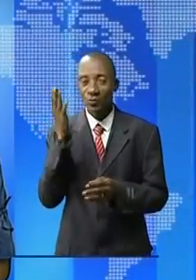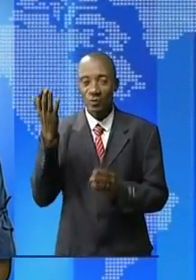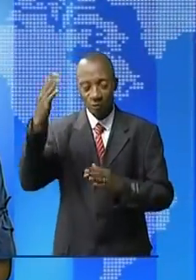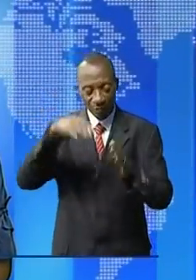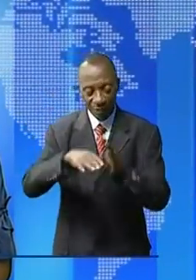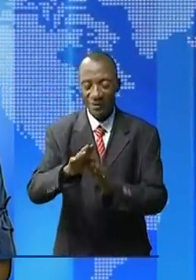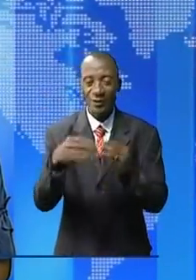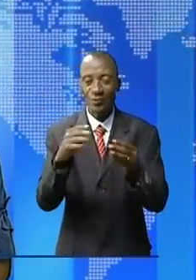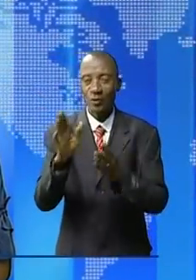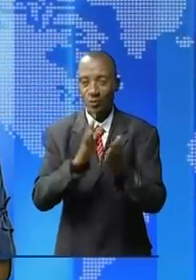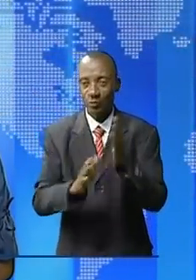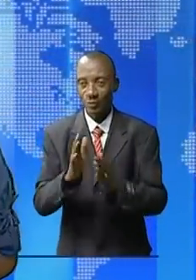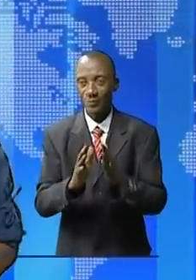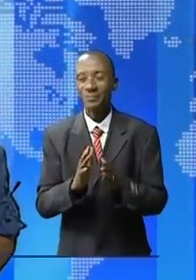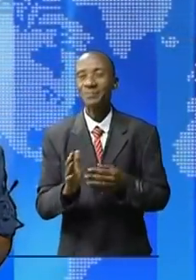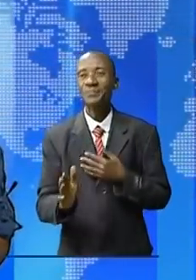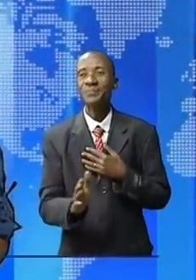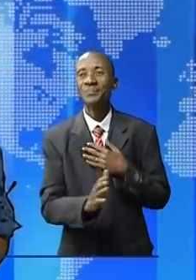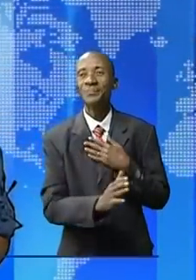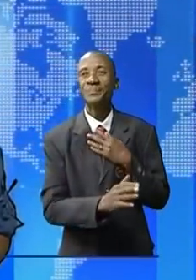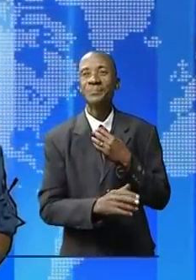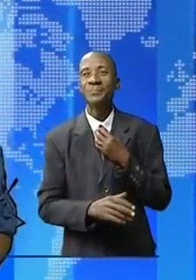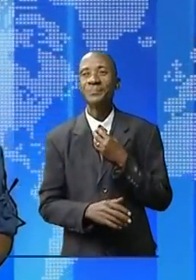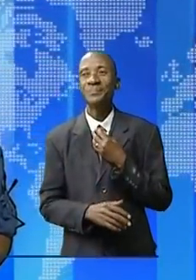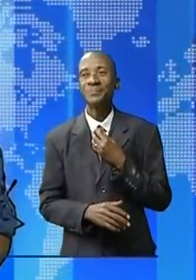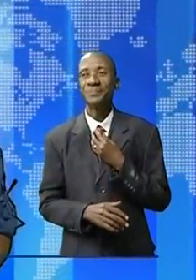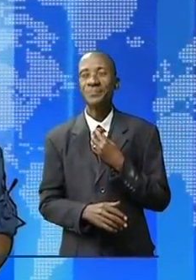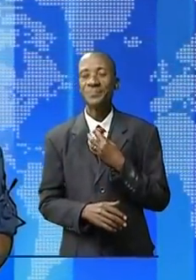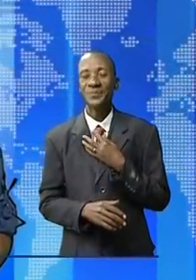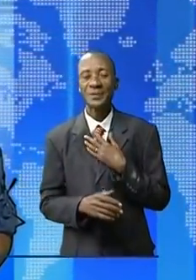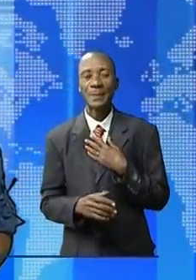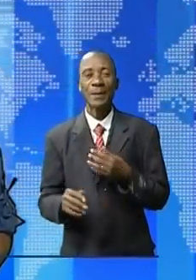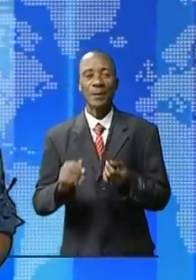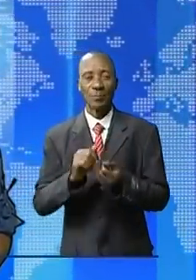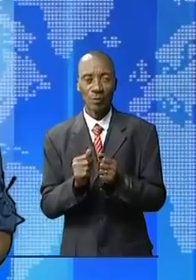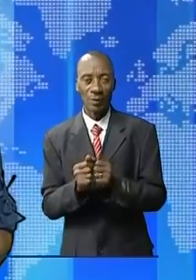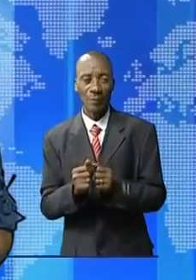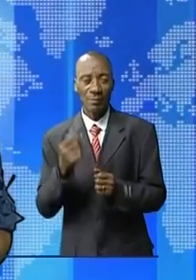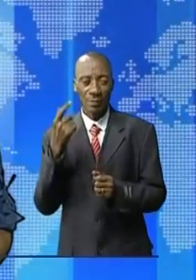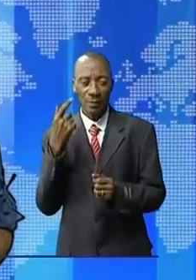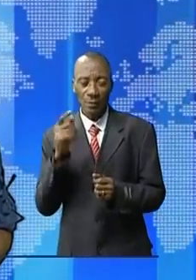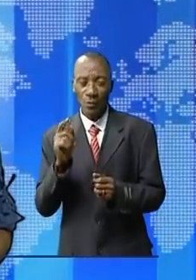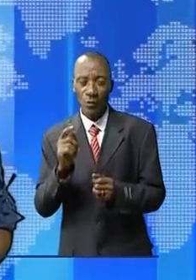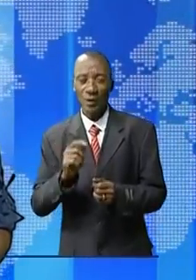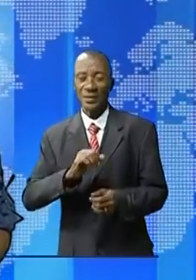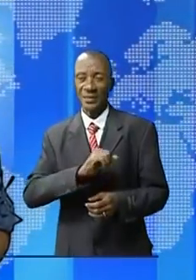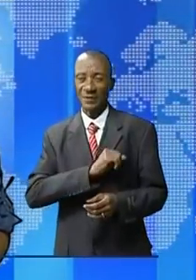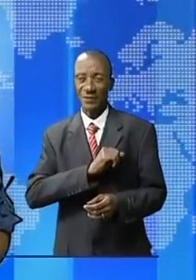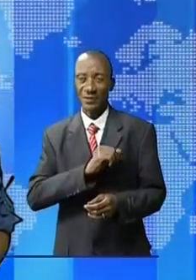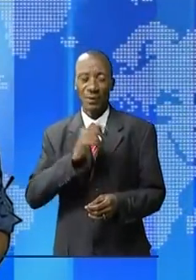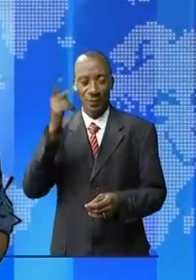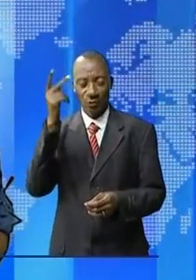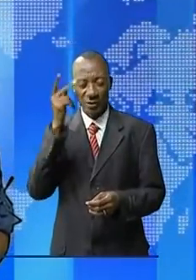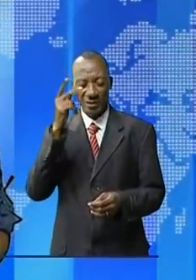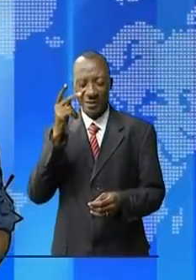Le civisme routier manque dans le chef de plusieurs conducteurs à Kinshasa et à cause de ça, beaucoup d'accidents se produisent.